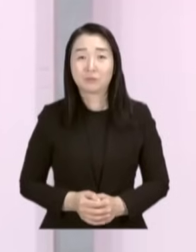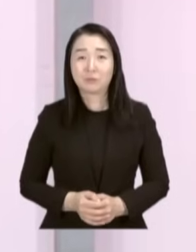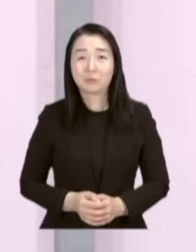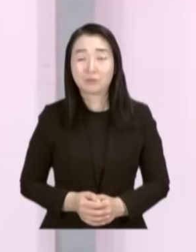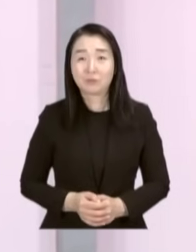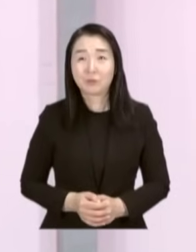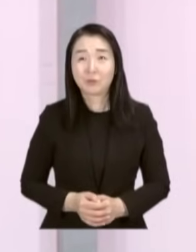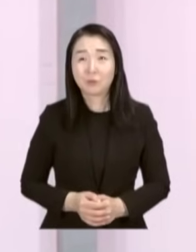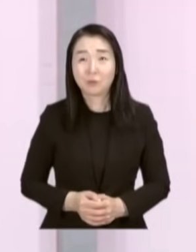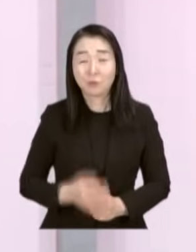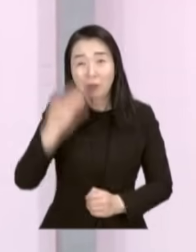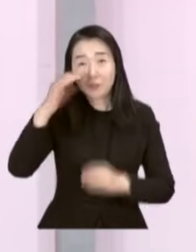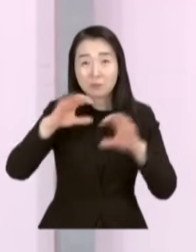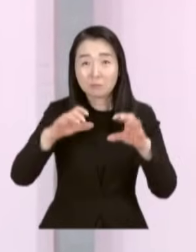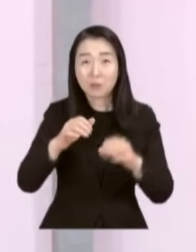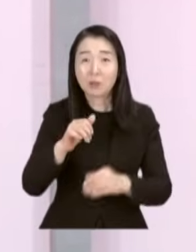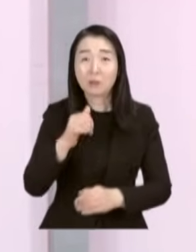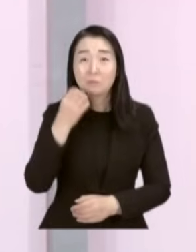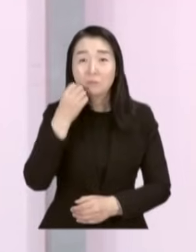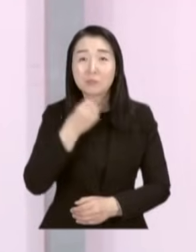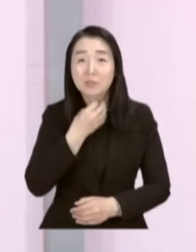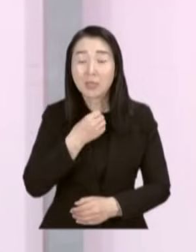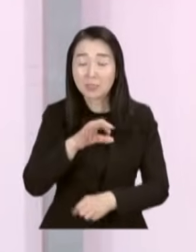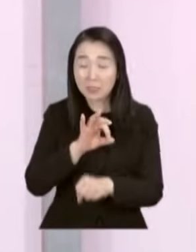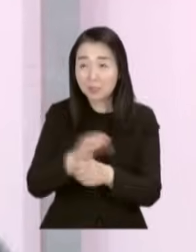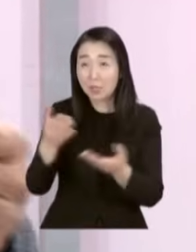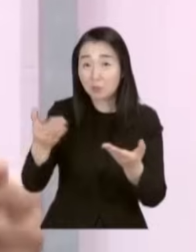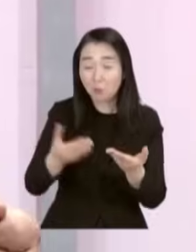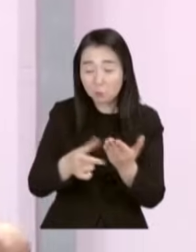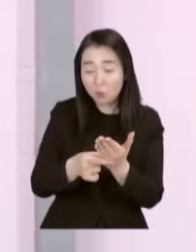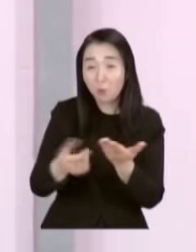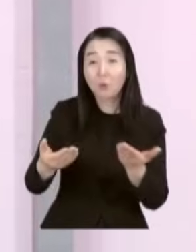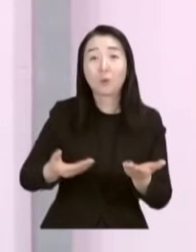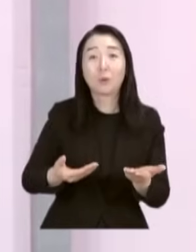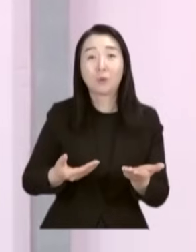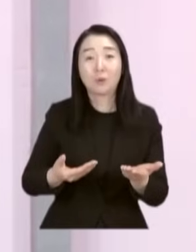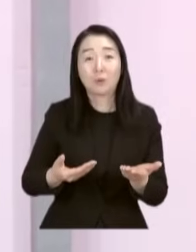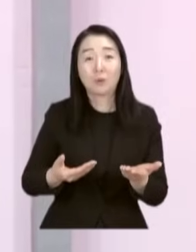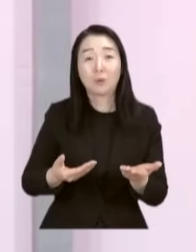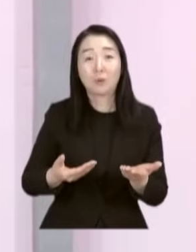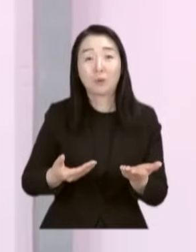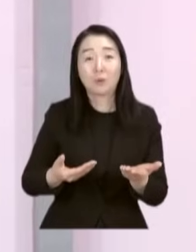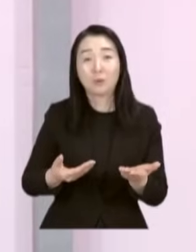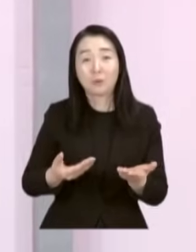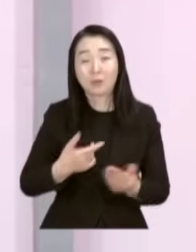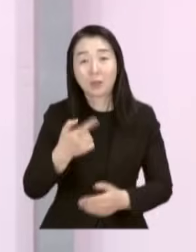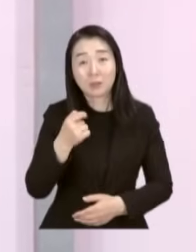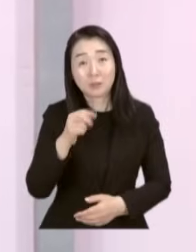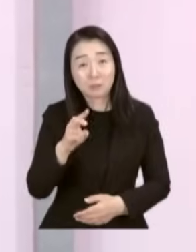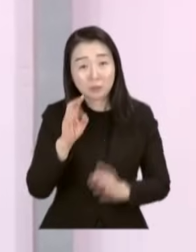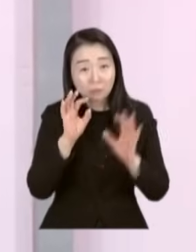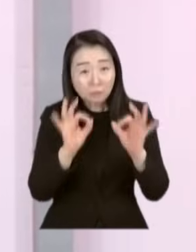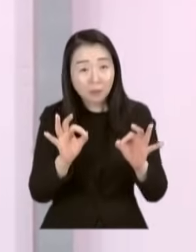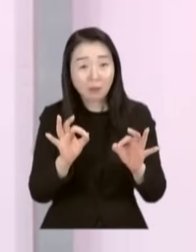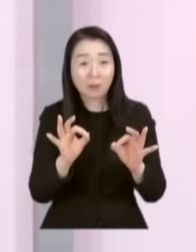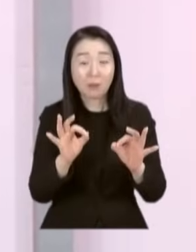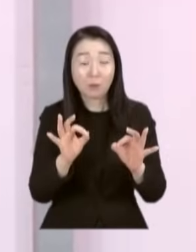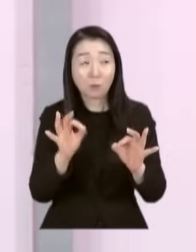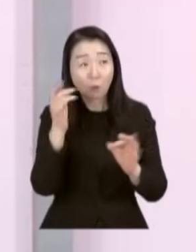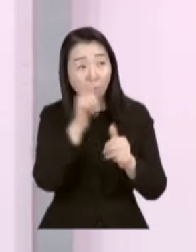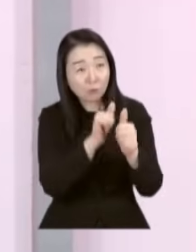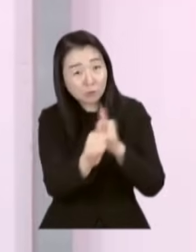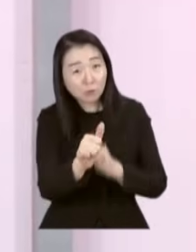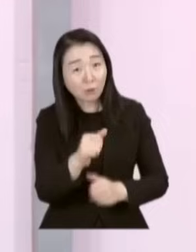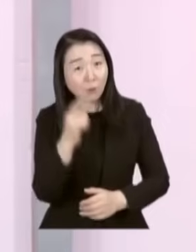사이다하고 김밥을 사가지고 와서 표를 같이 주면서 내가 TV에서는 꽤 핸섬하게